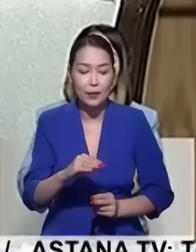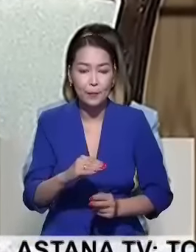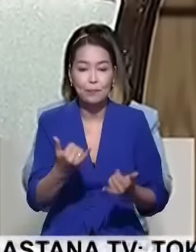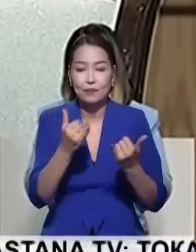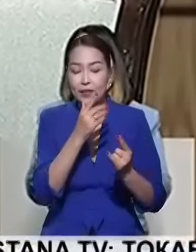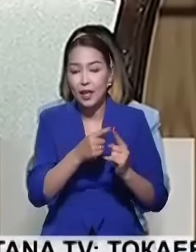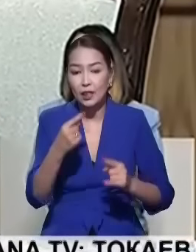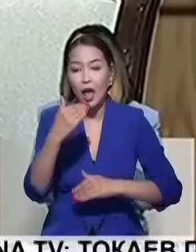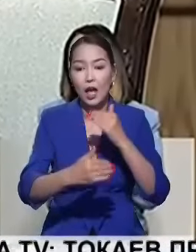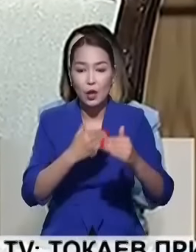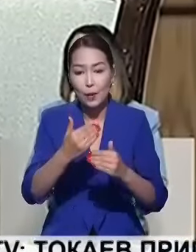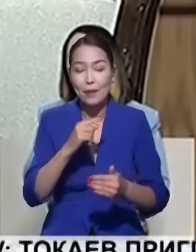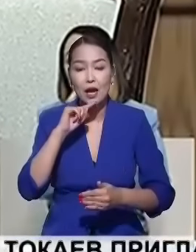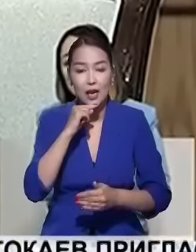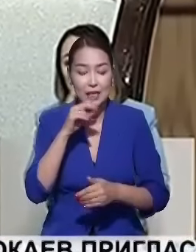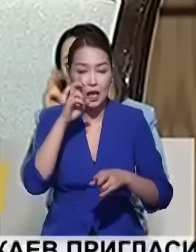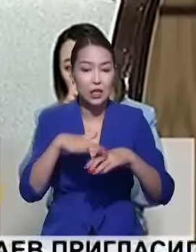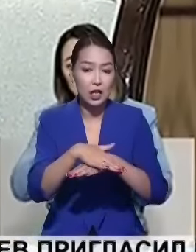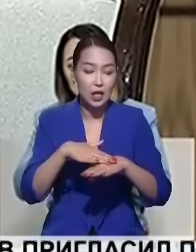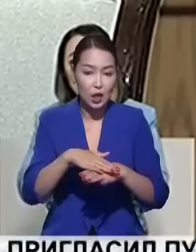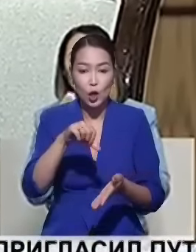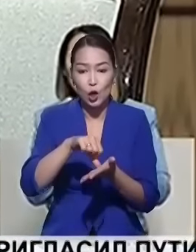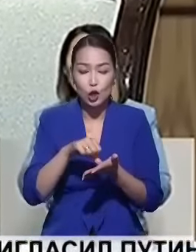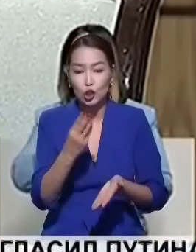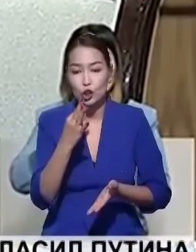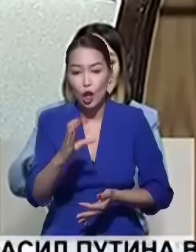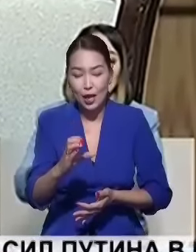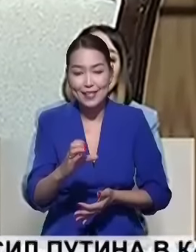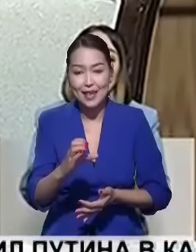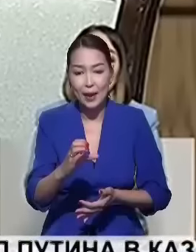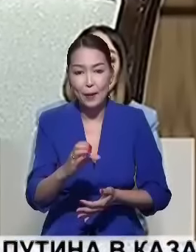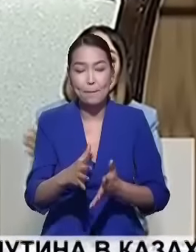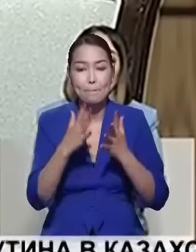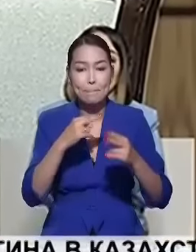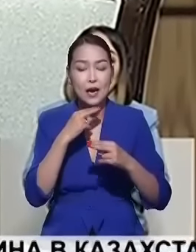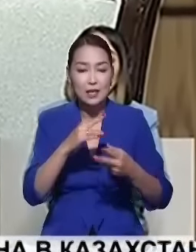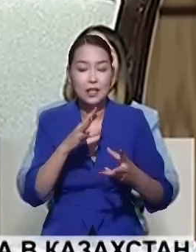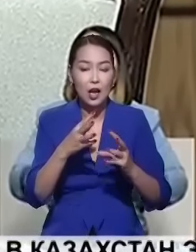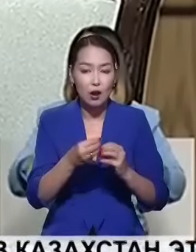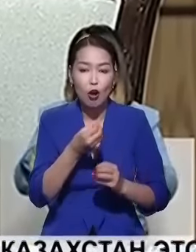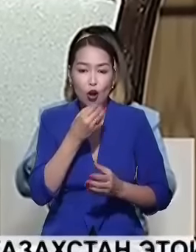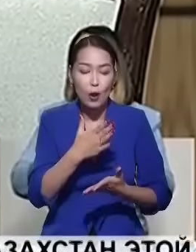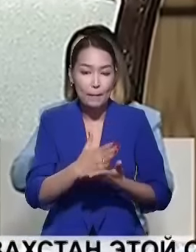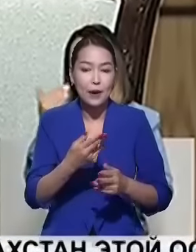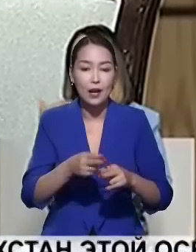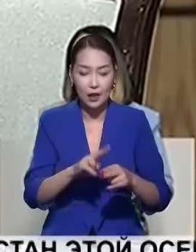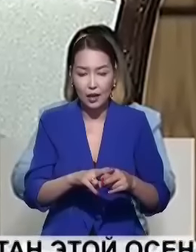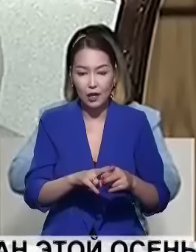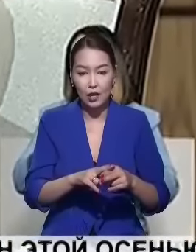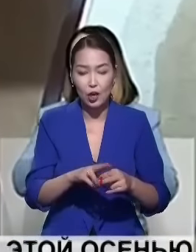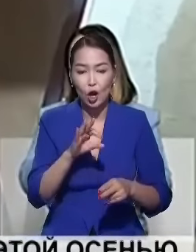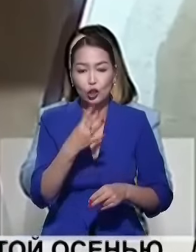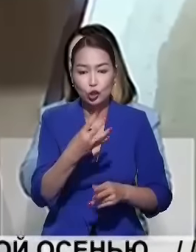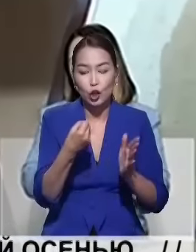текущем этапе экономики стран-участниц ШОС демонстрирует высокий темп роста от 4